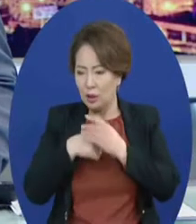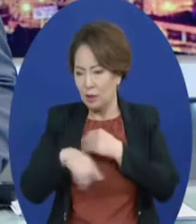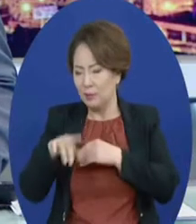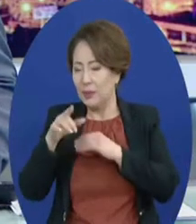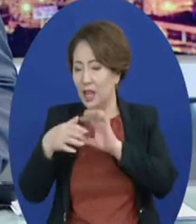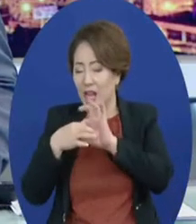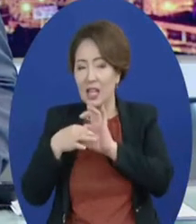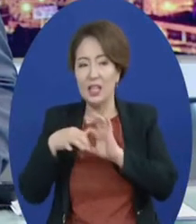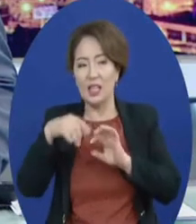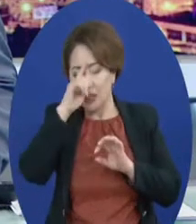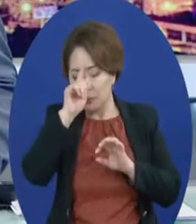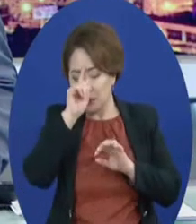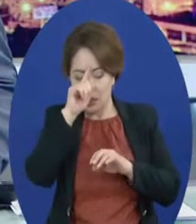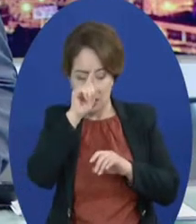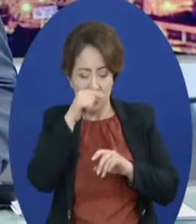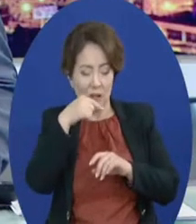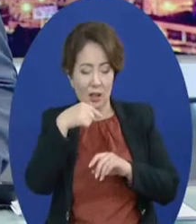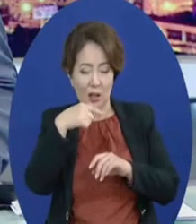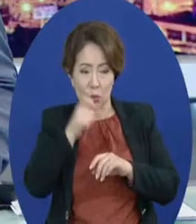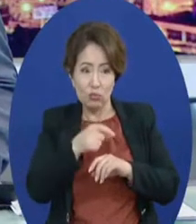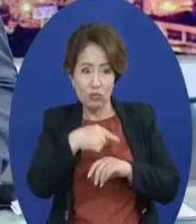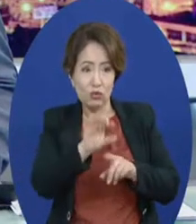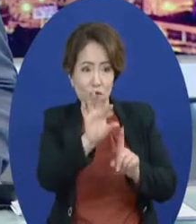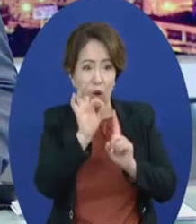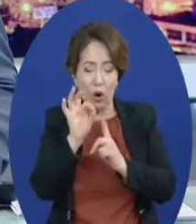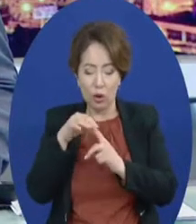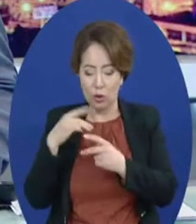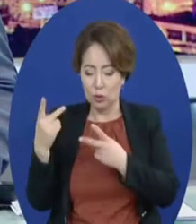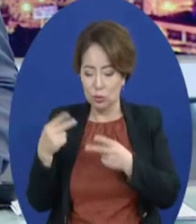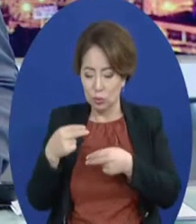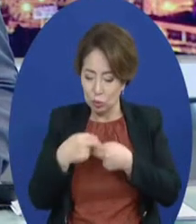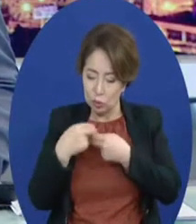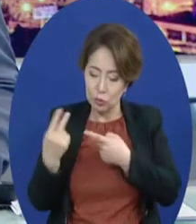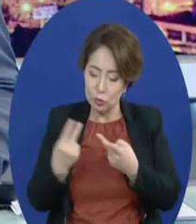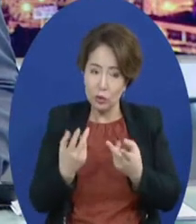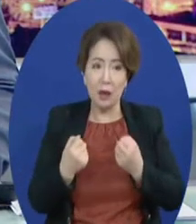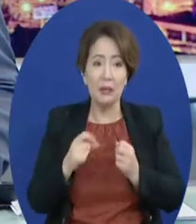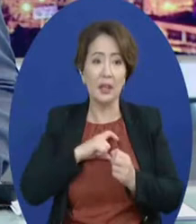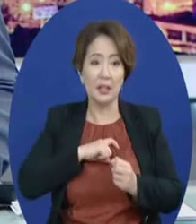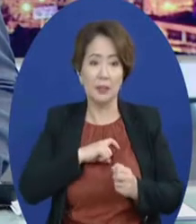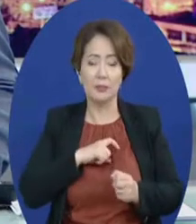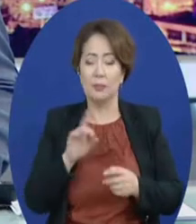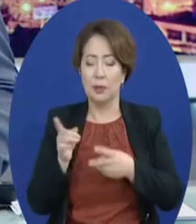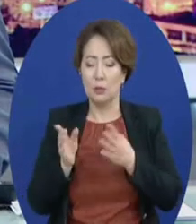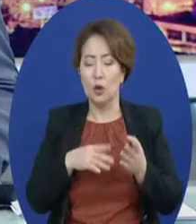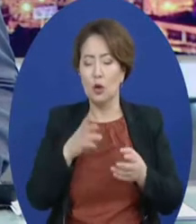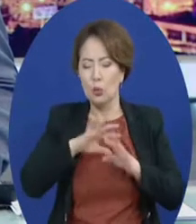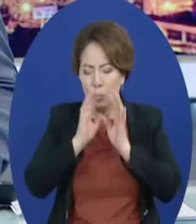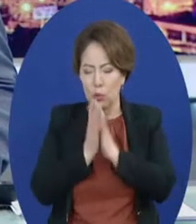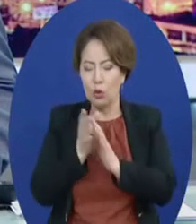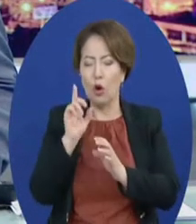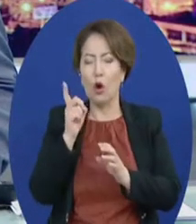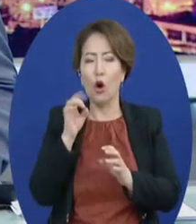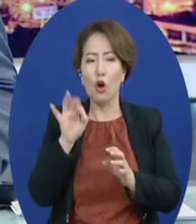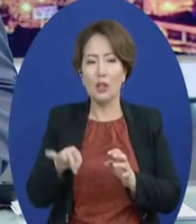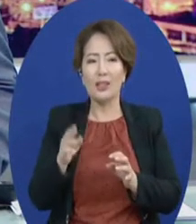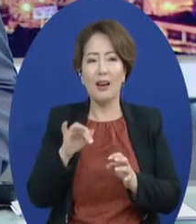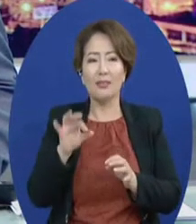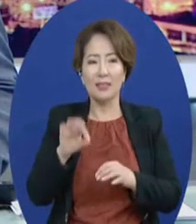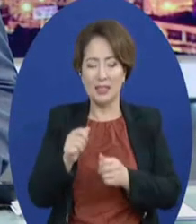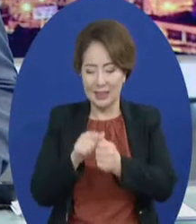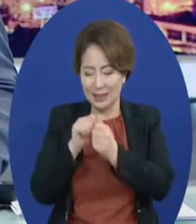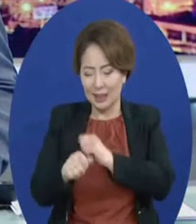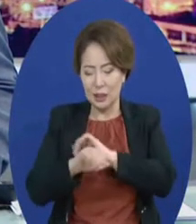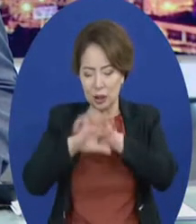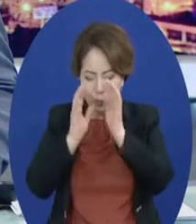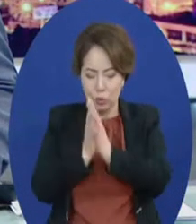альч эмнэлэг эмчээ сонгож бүх төрлийн тусламж үйлчилгээ авах эрхтэй болж байна. Мөн бүх төрлийн хор тавдрын зардлыг 100% эрүүл мэндийн